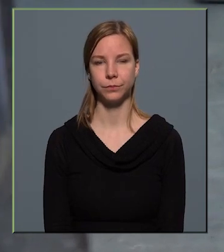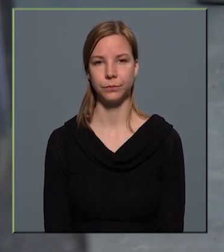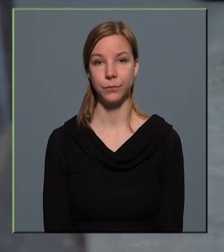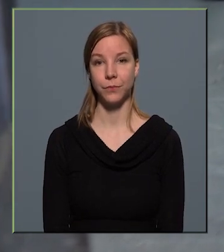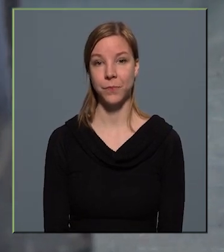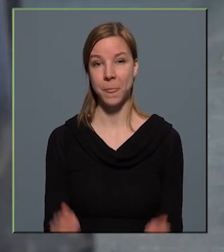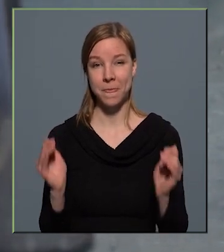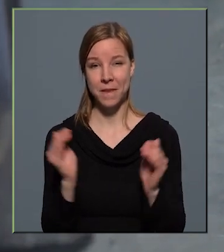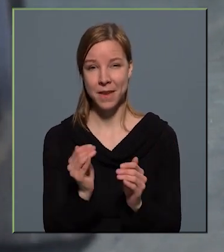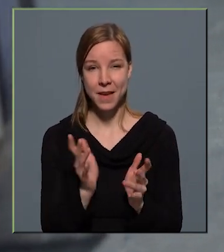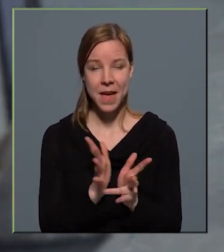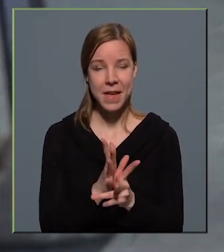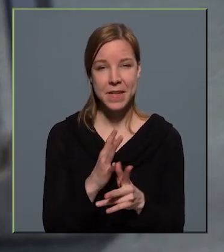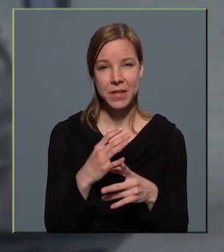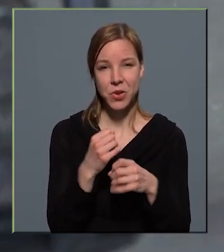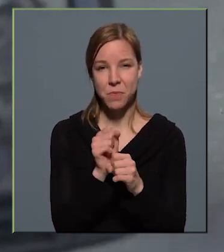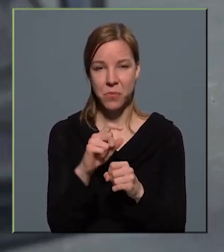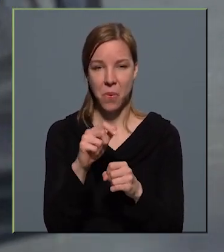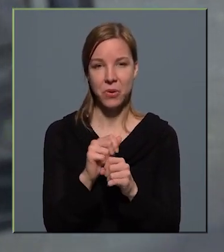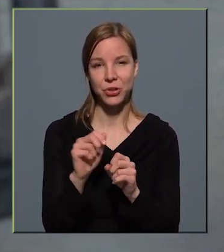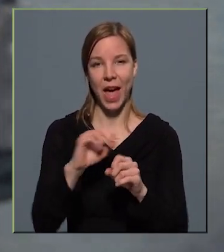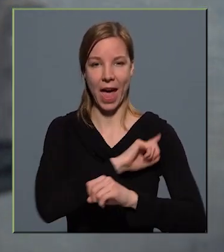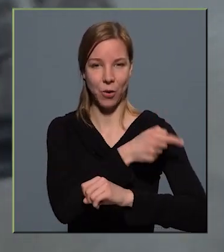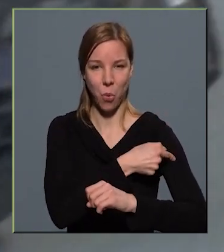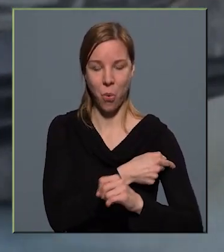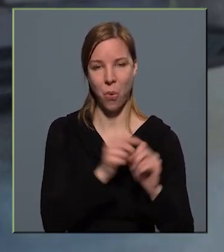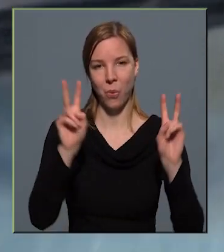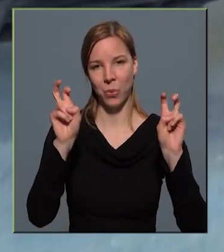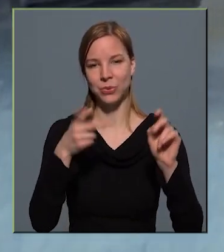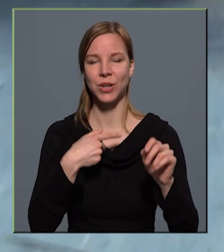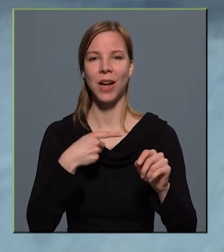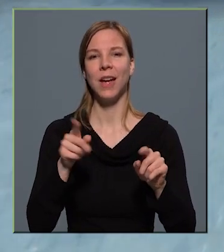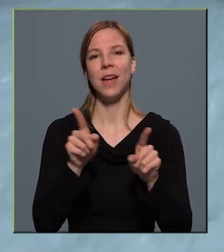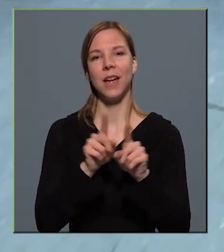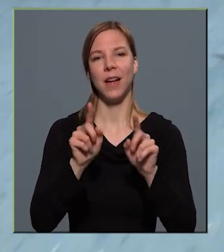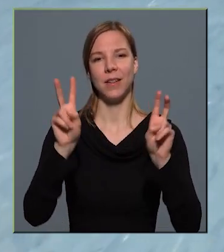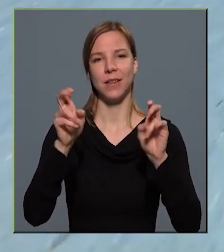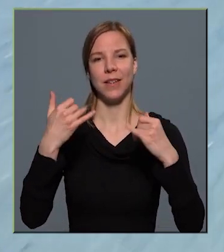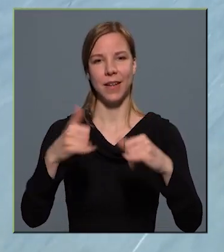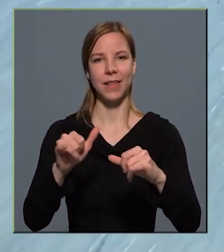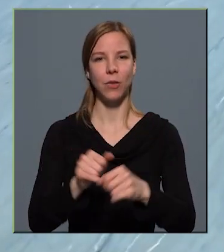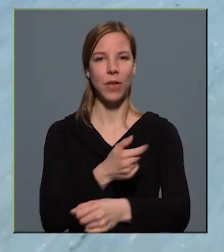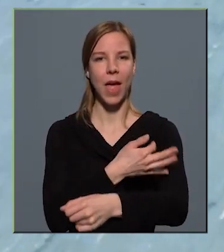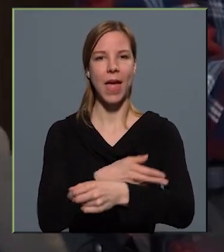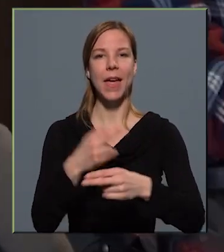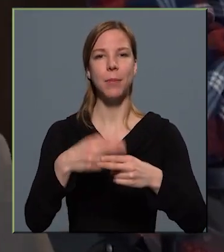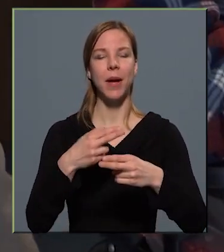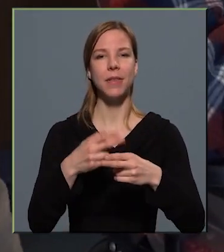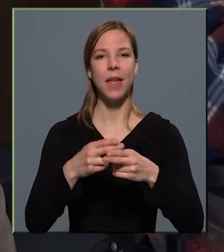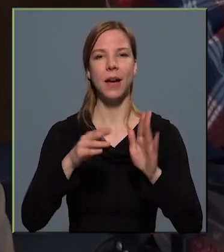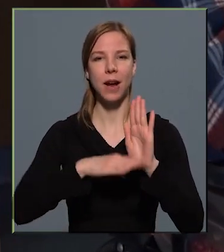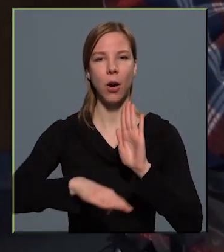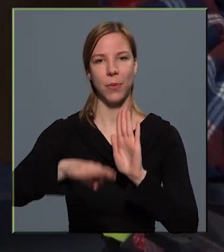Kicsi a bors, de erős kampányszlogennel indította el az Érbetegek Rehabilitációja Alapítvány azt a gyűjtést, mellyel a